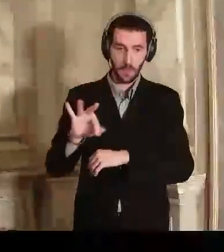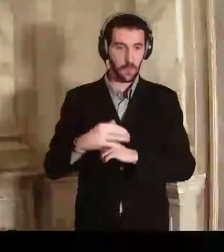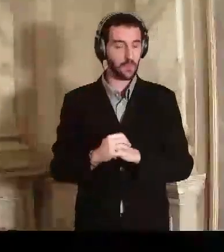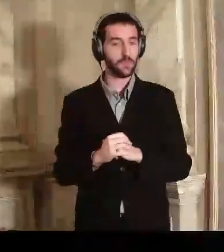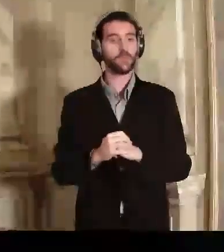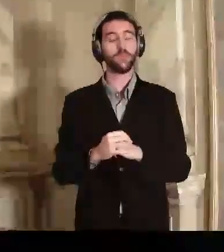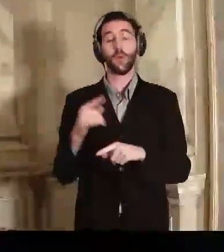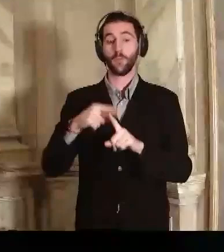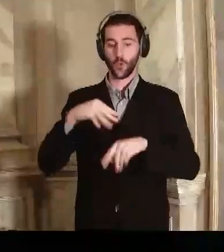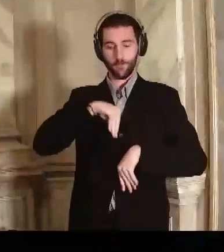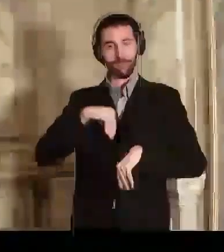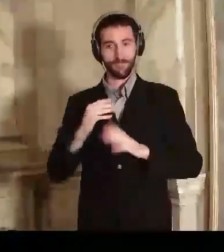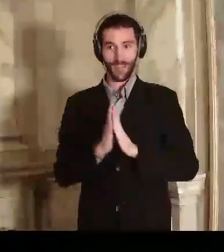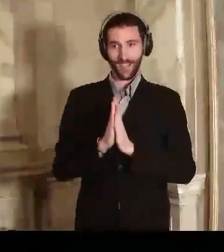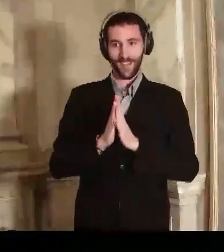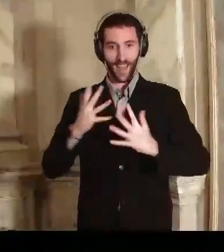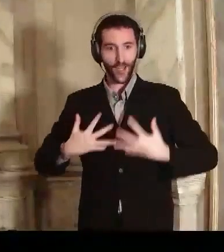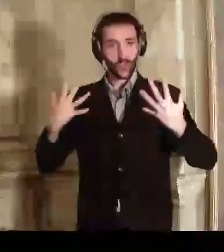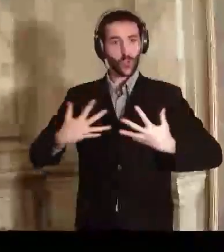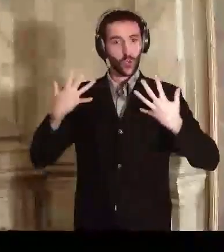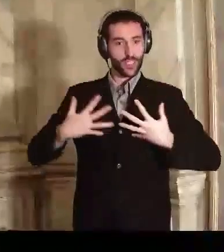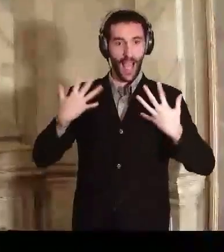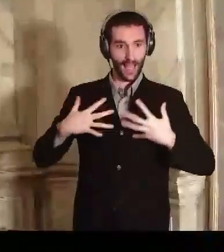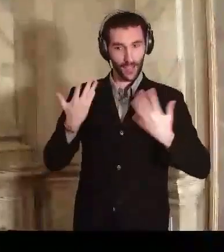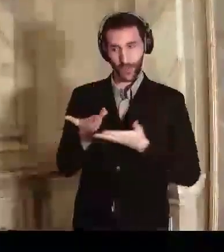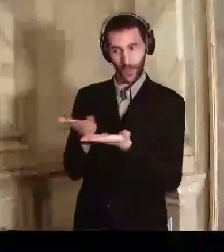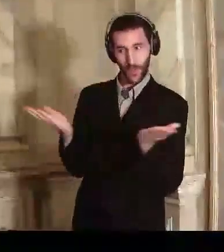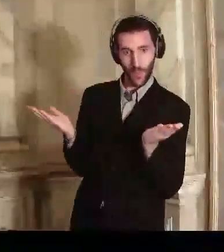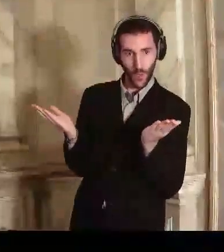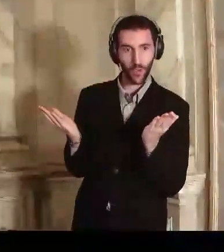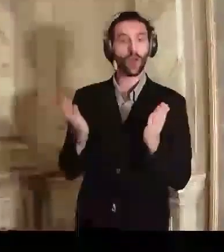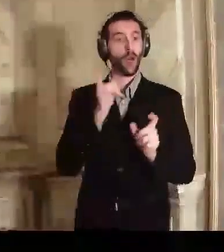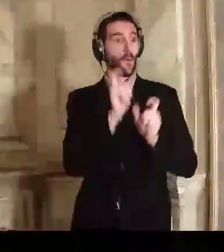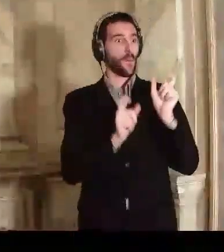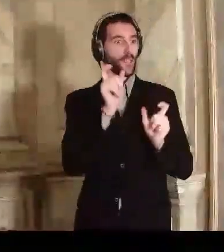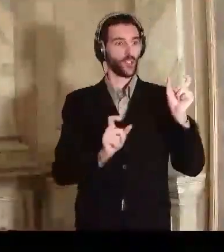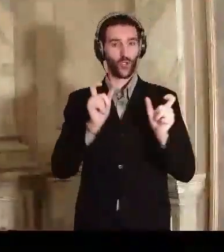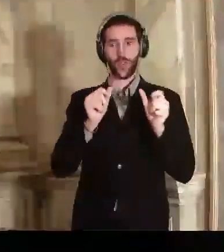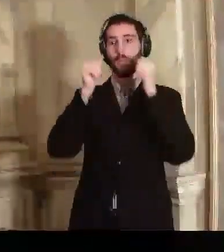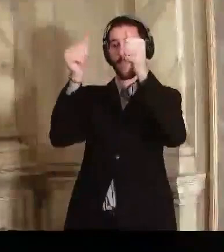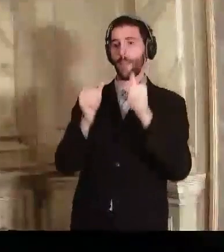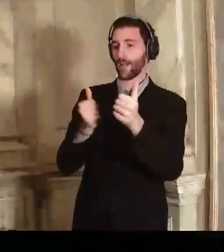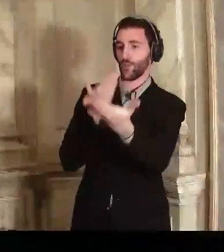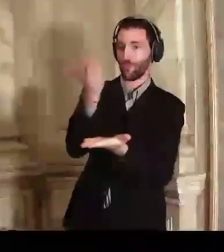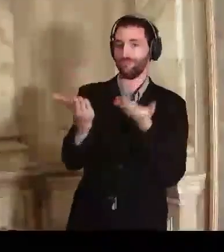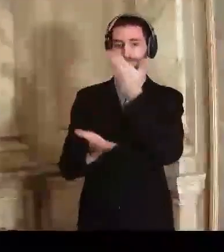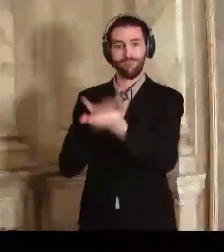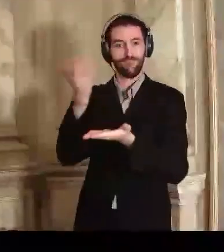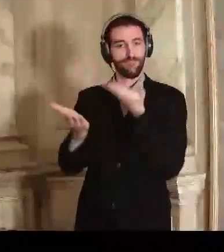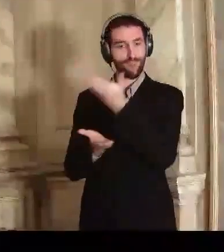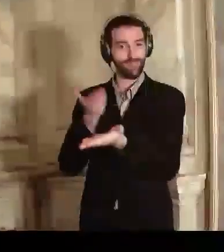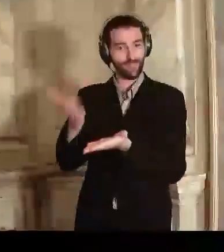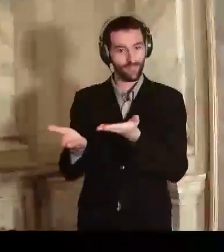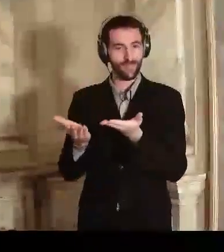cui e i numeri delle persone che hanno fatto le applicazioni, le domande a partecipare ai college ne danno